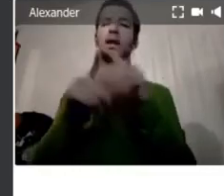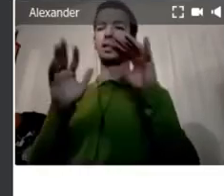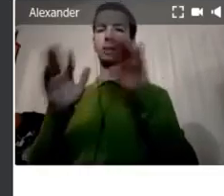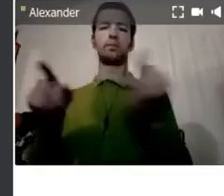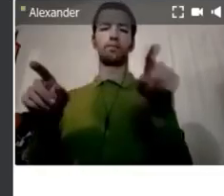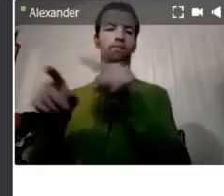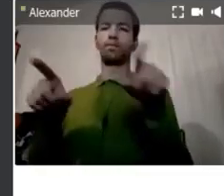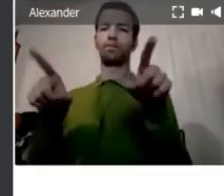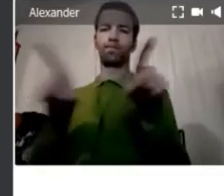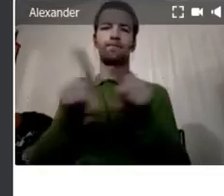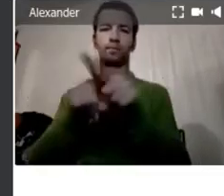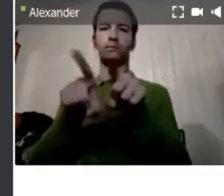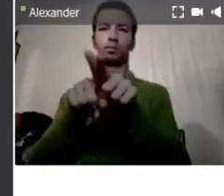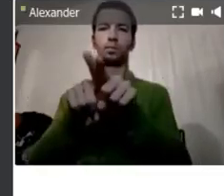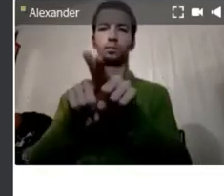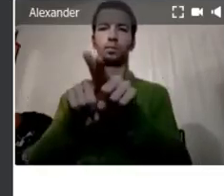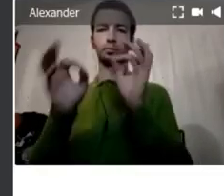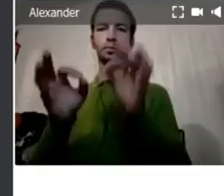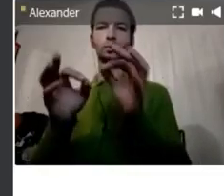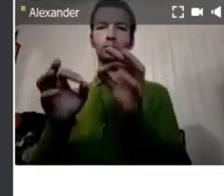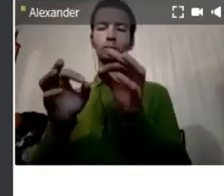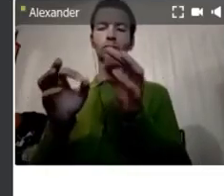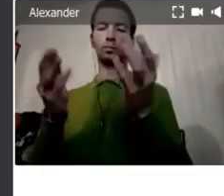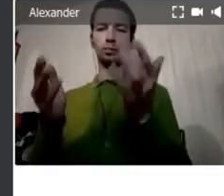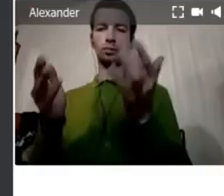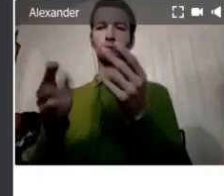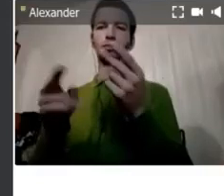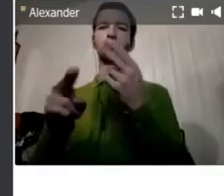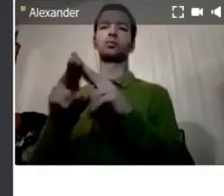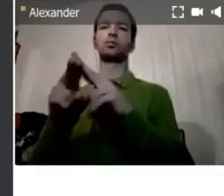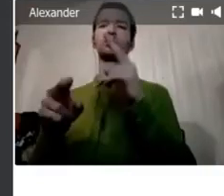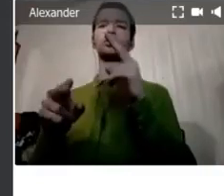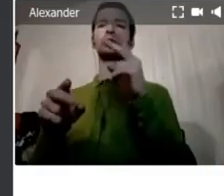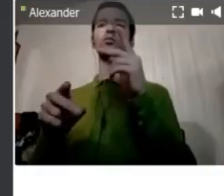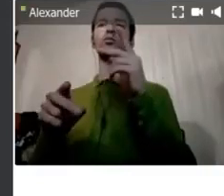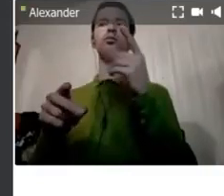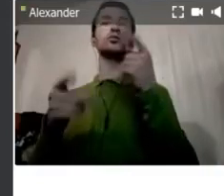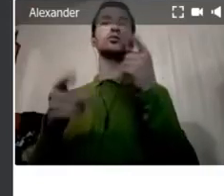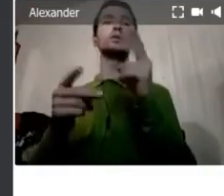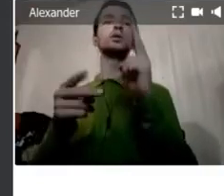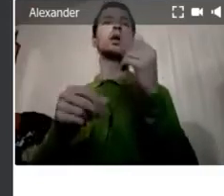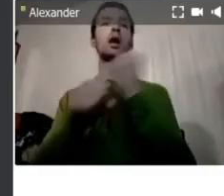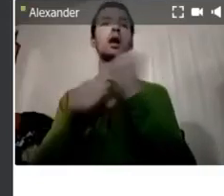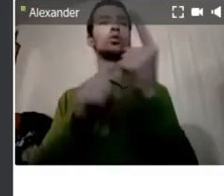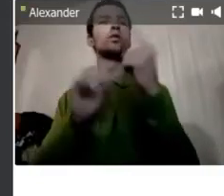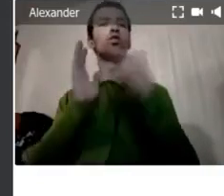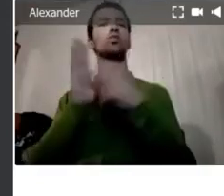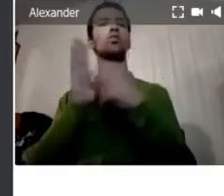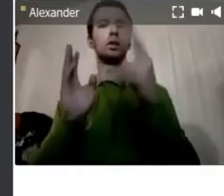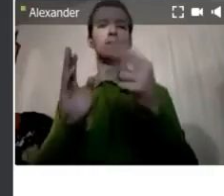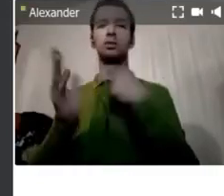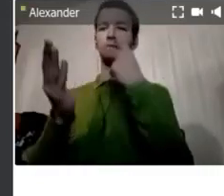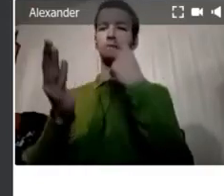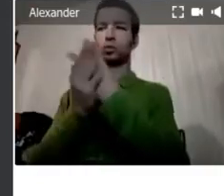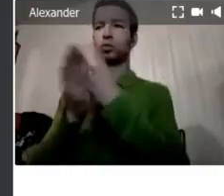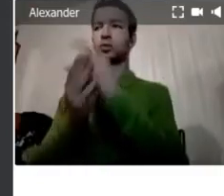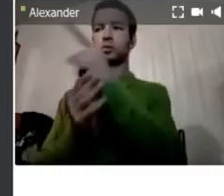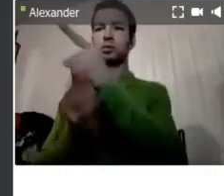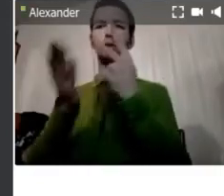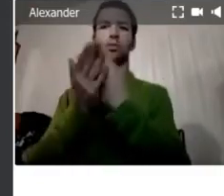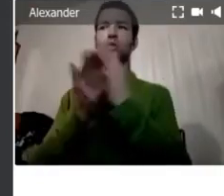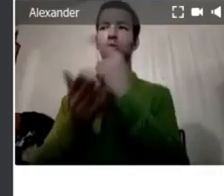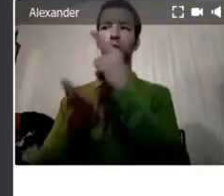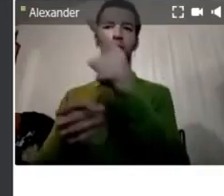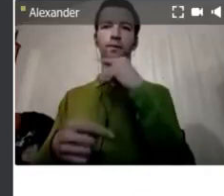который напрягает, допустим, новичков в плане надежности, а вдруг там мои 450 евро куда-то пропадут. Да, вот